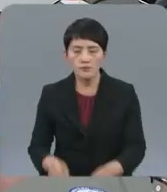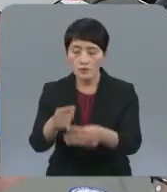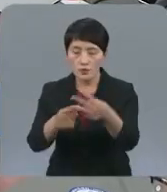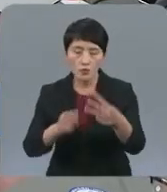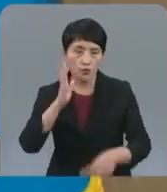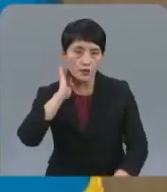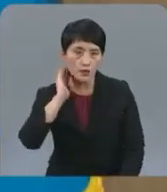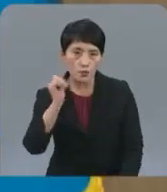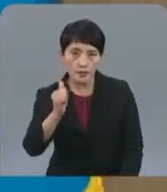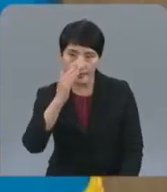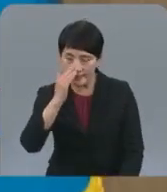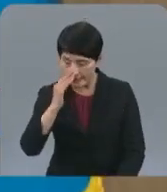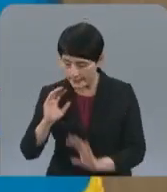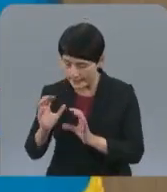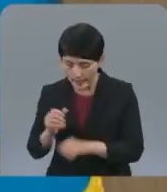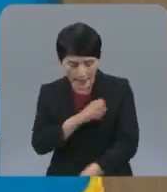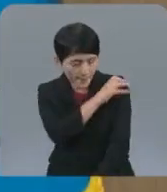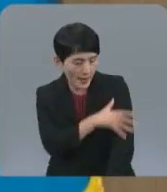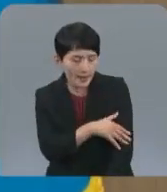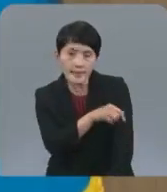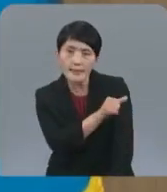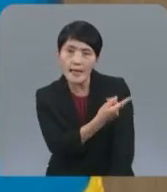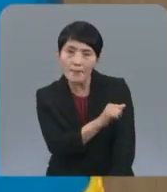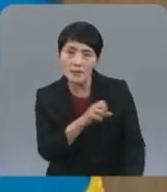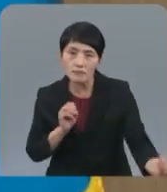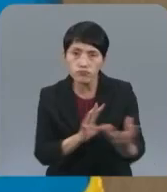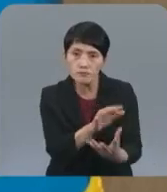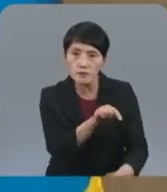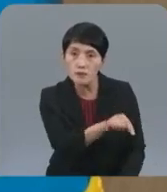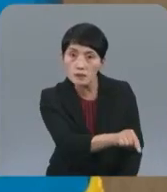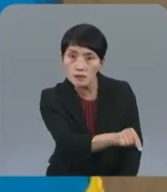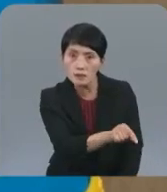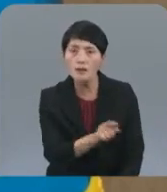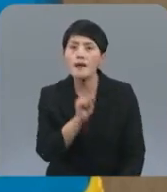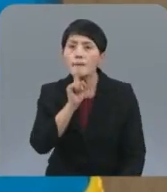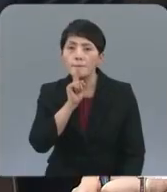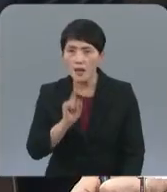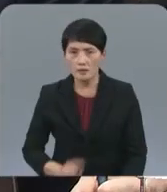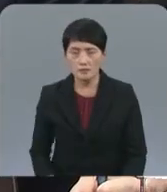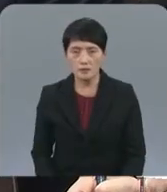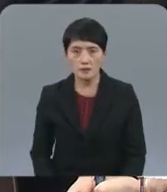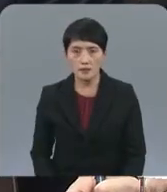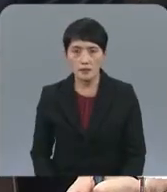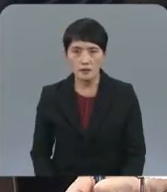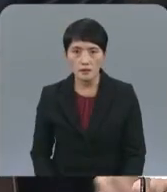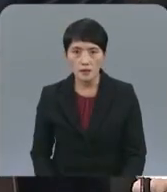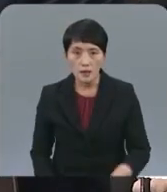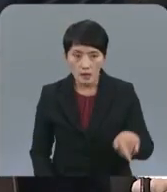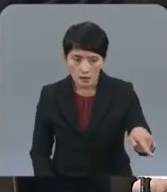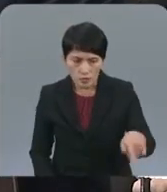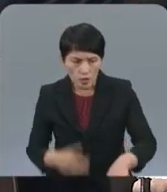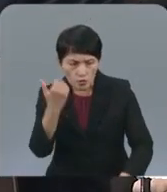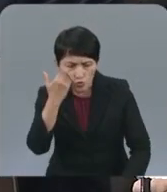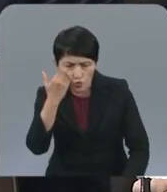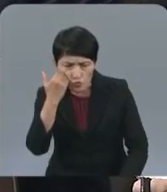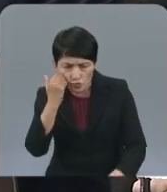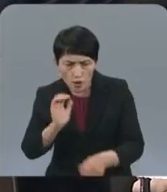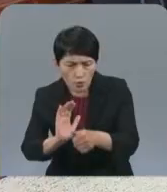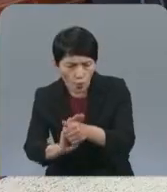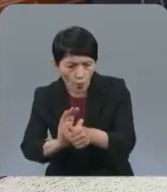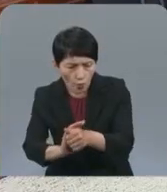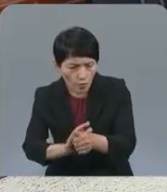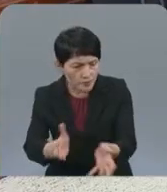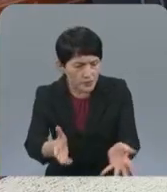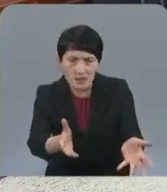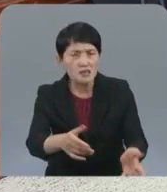вооруженное столкновение между израилем и палестинский исламист движением Хамас Может перерасти в мировой конфликт об этом